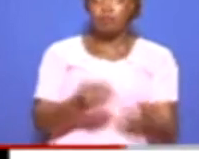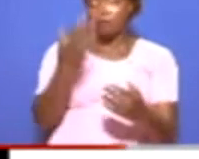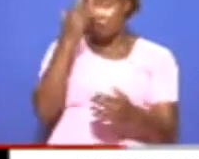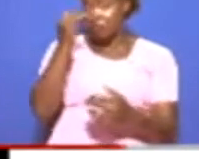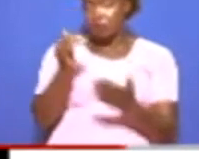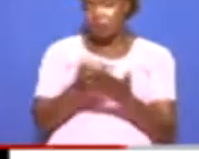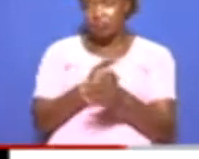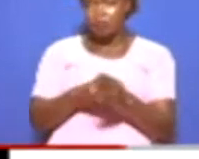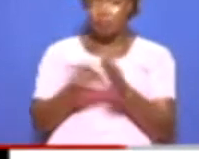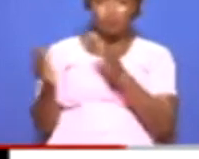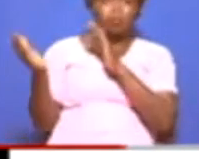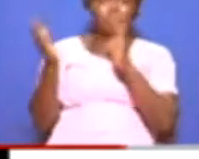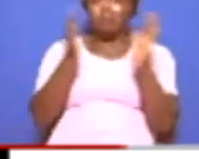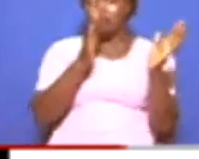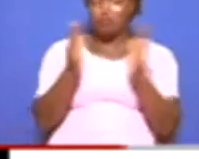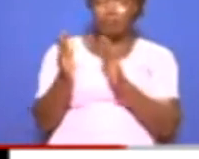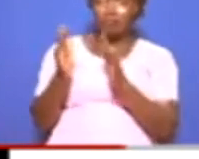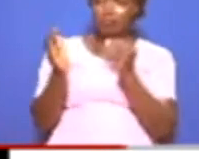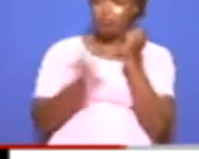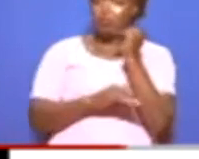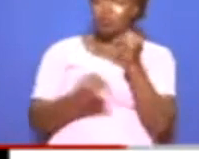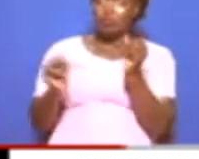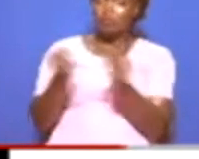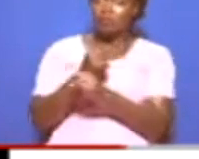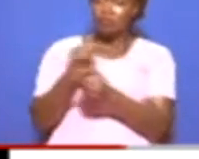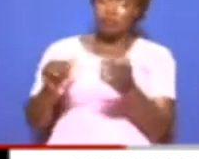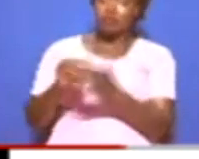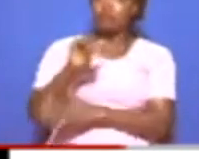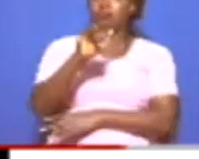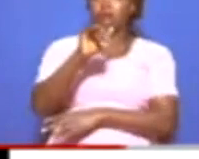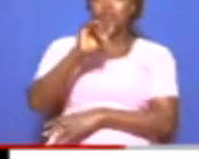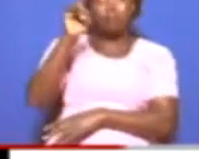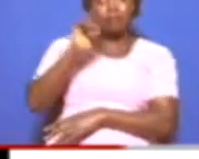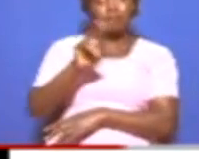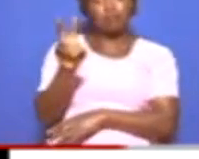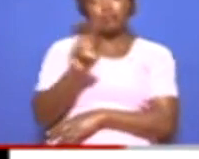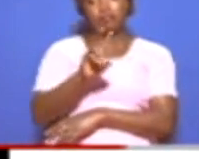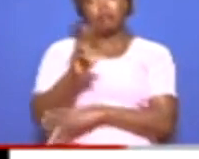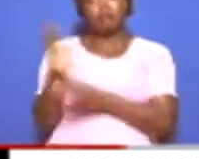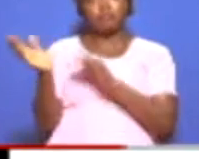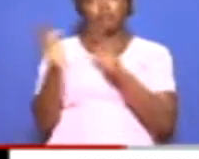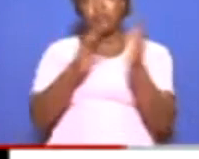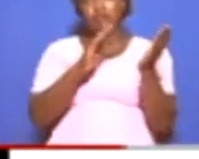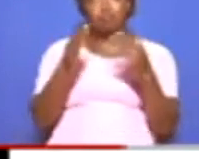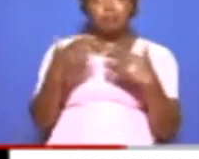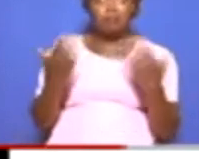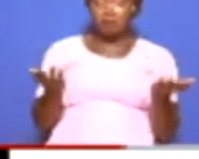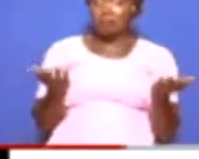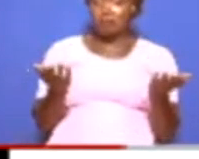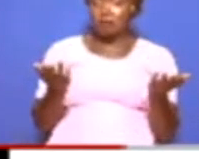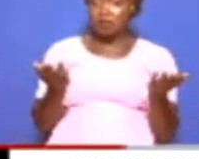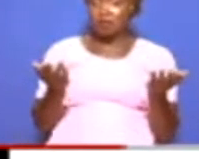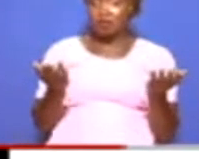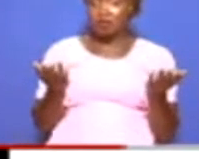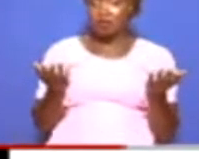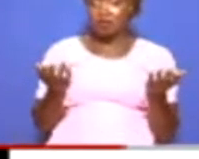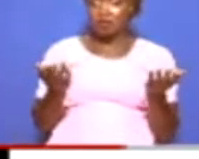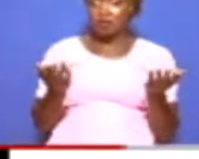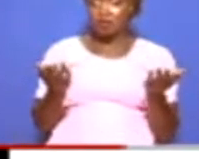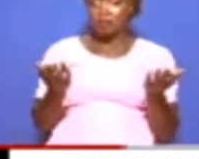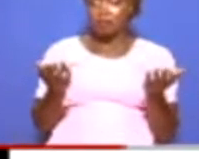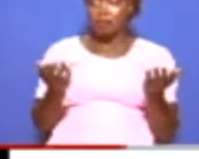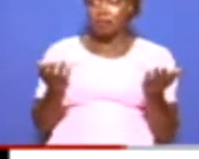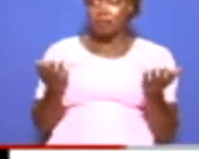mbaya, huwezi ruka, lazima uangalie weather iko vipi no, ndio upate kupeperusha ile